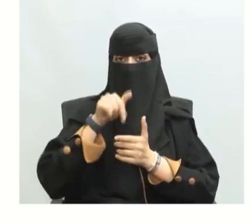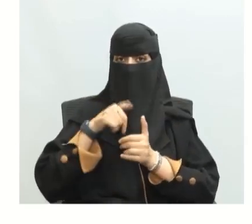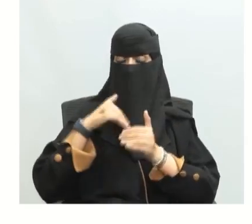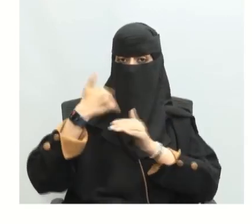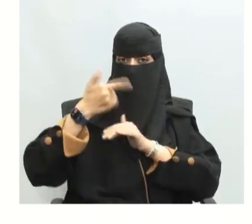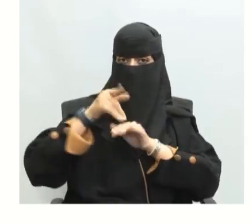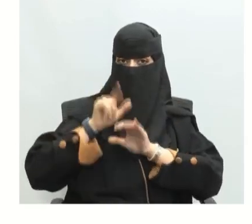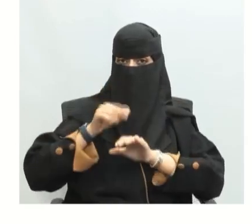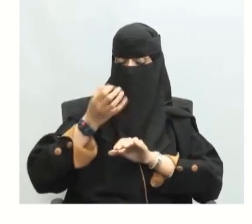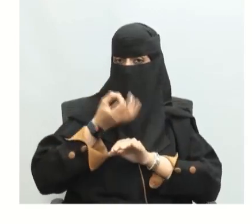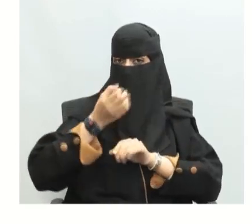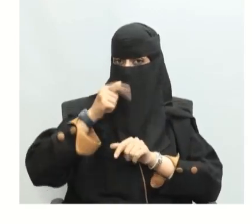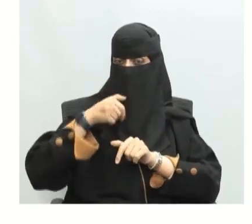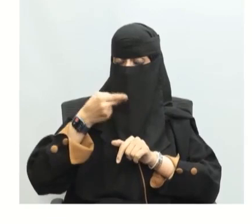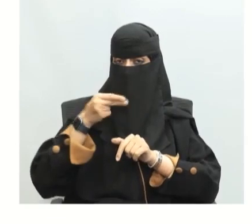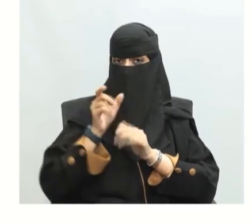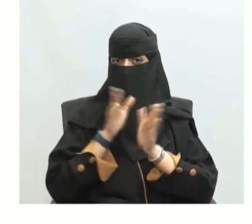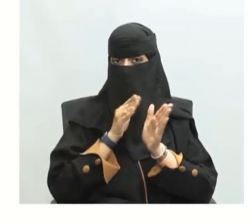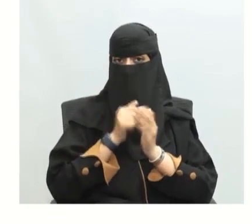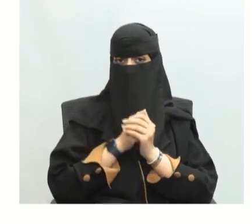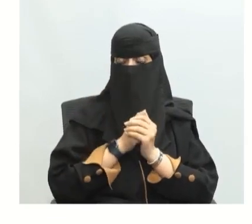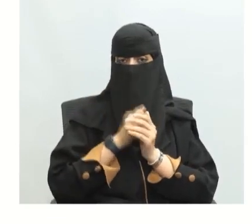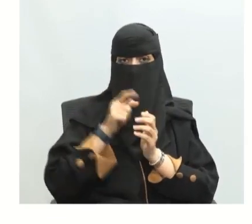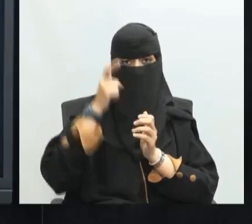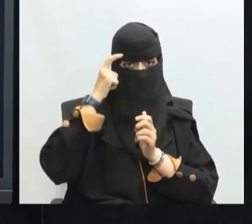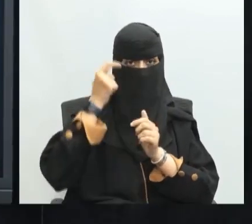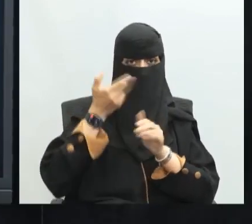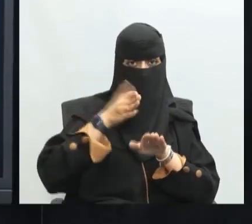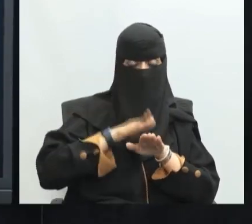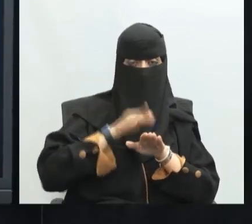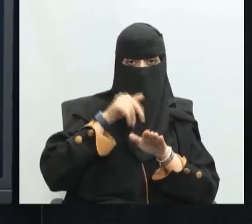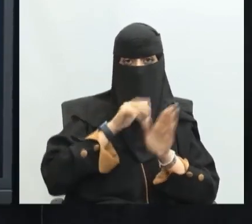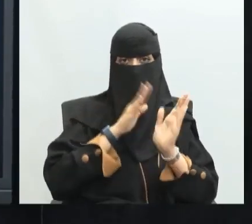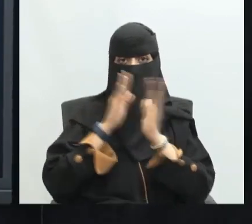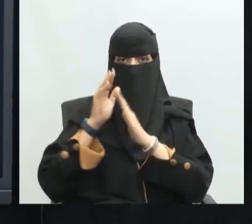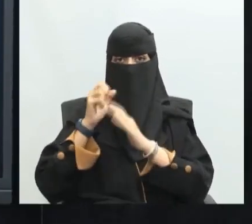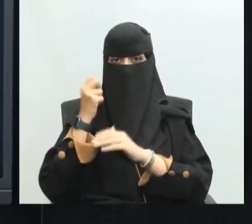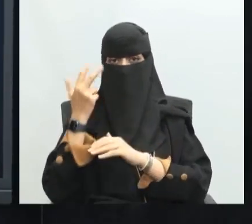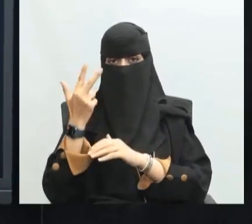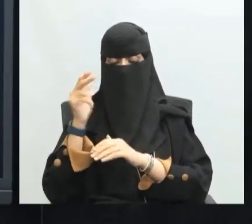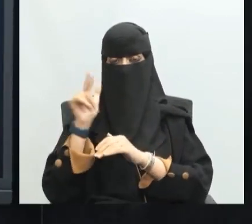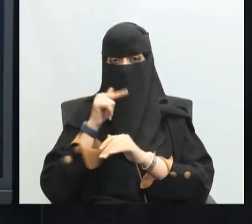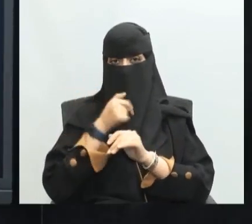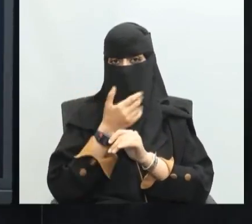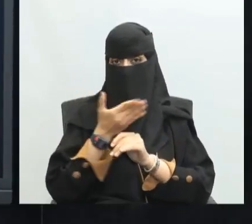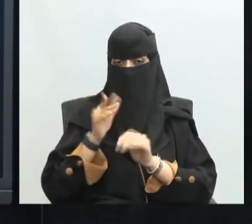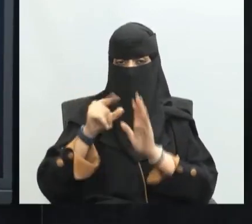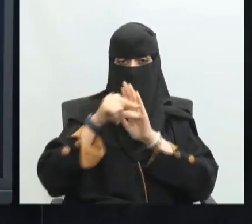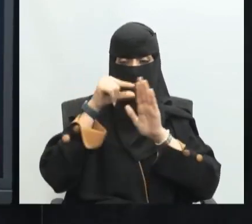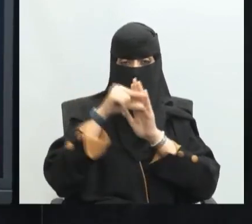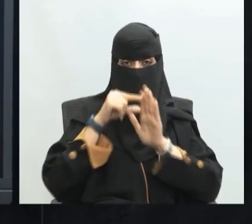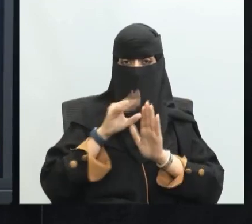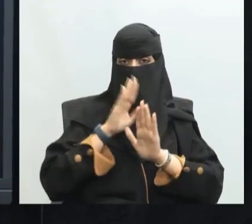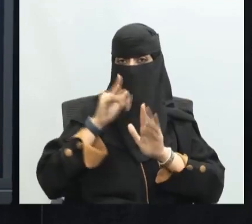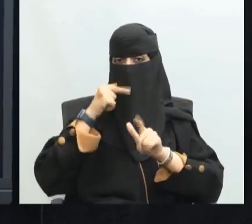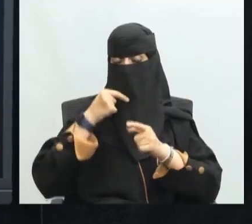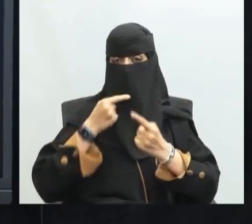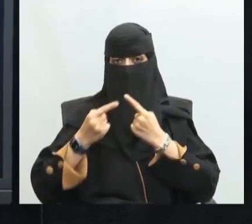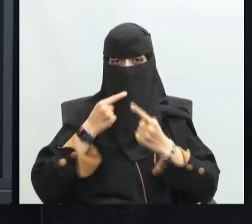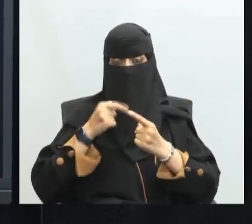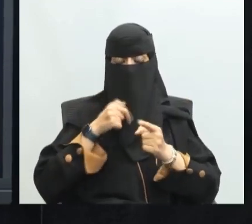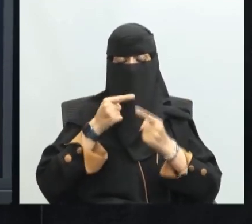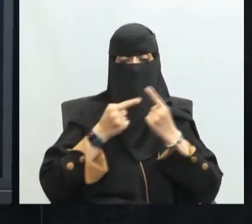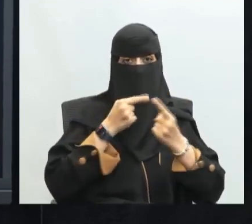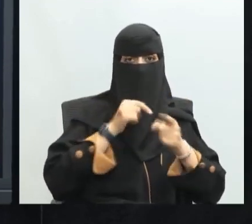بعد ان تحدثنا تعرفنا على الوحده الثامنه ودروس الوحدات الثامنه عن الحوار